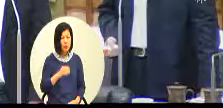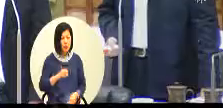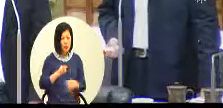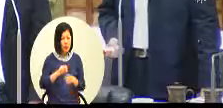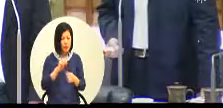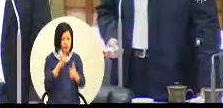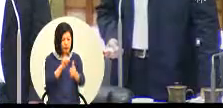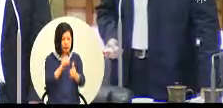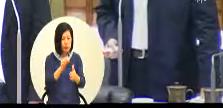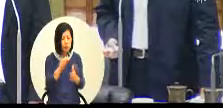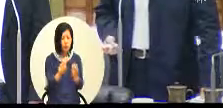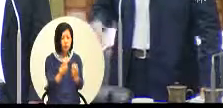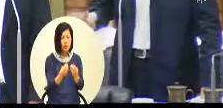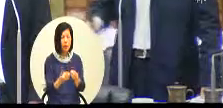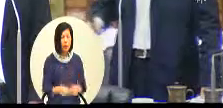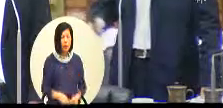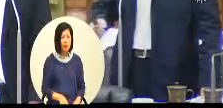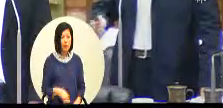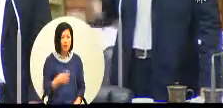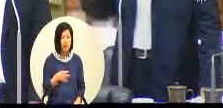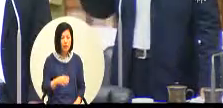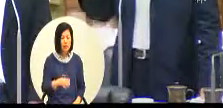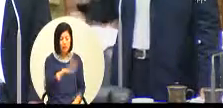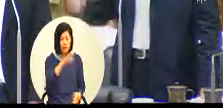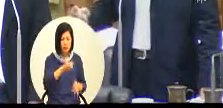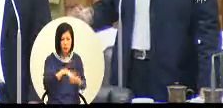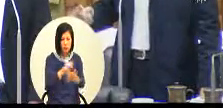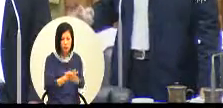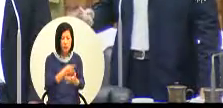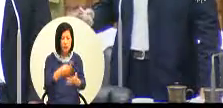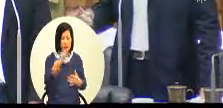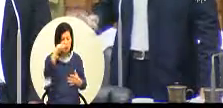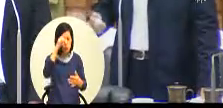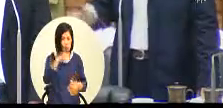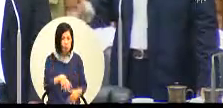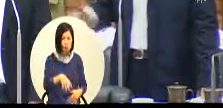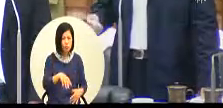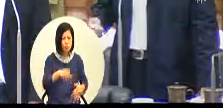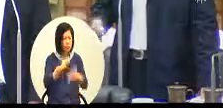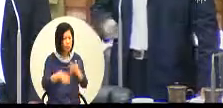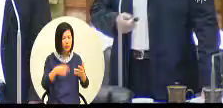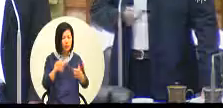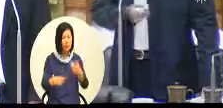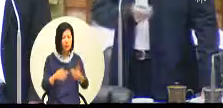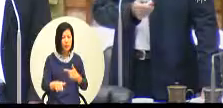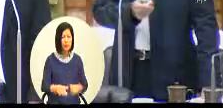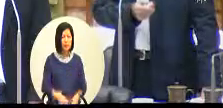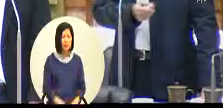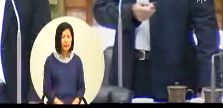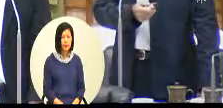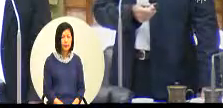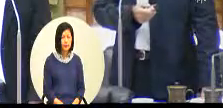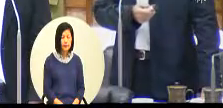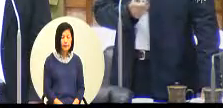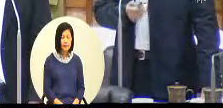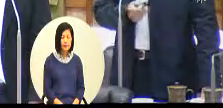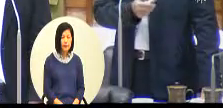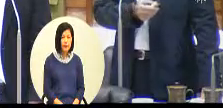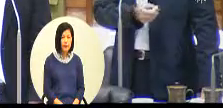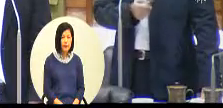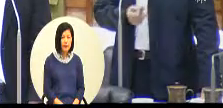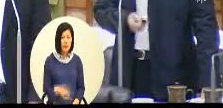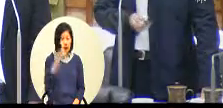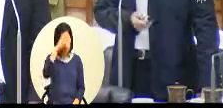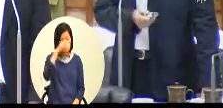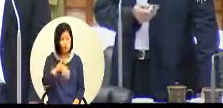表达，这上面来讲对我们这个整个古迹是不对的。今天来一讲，我们这个古迹观